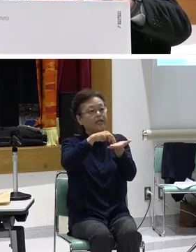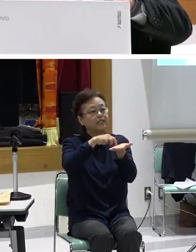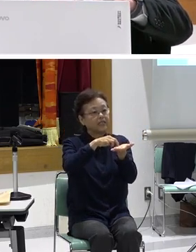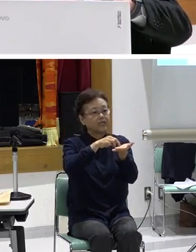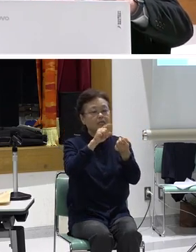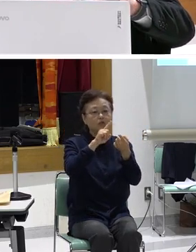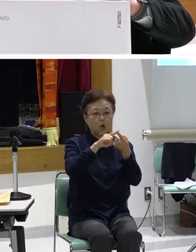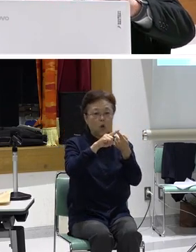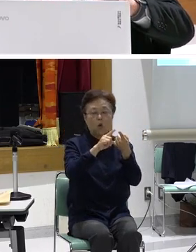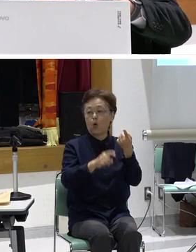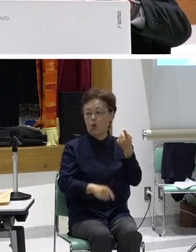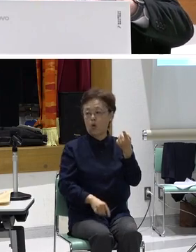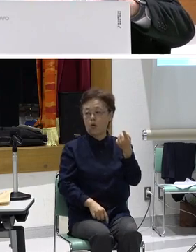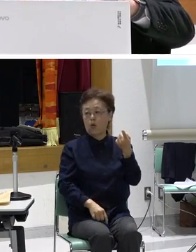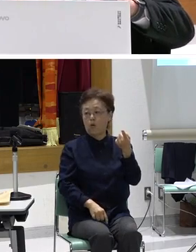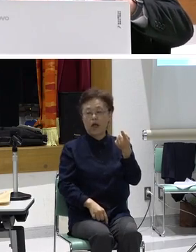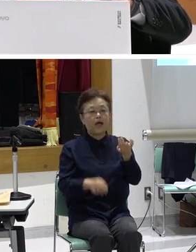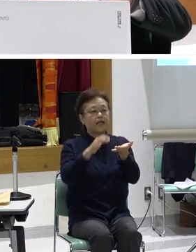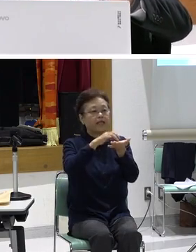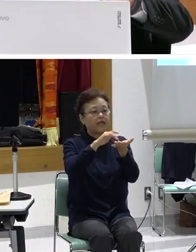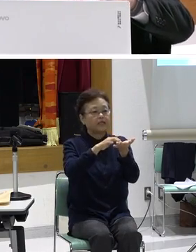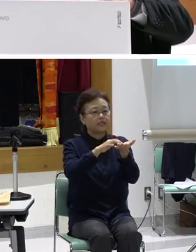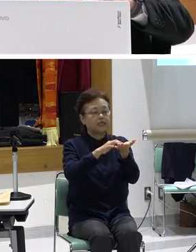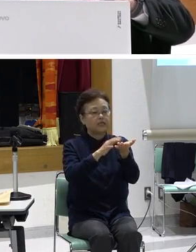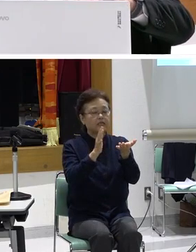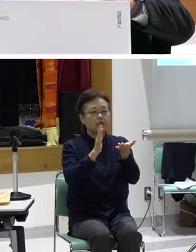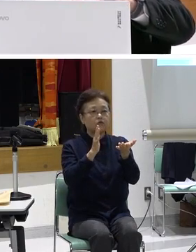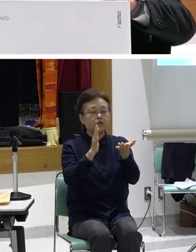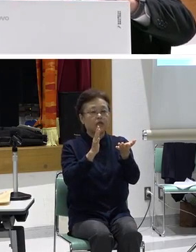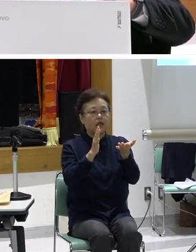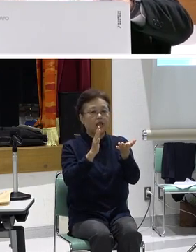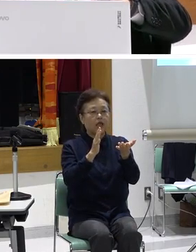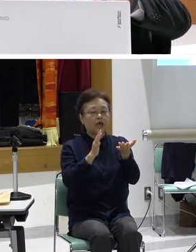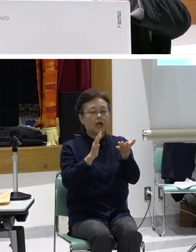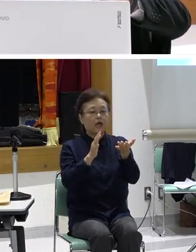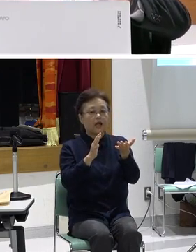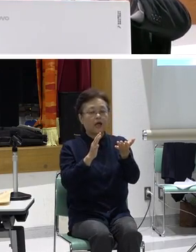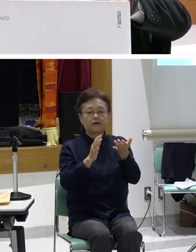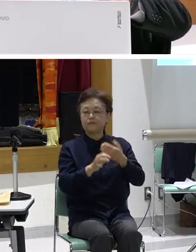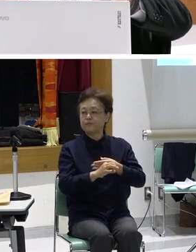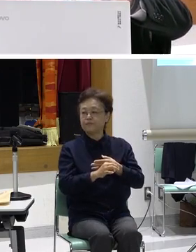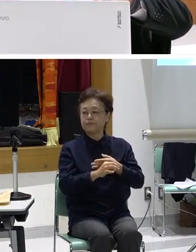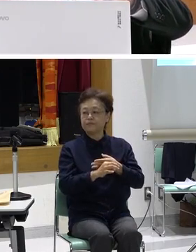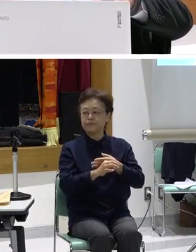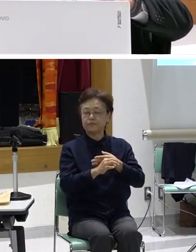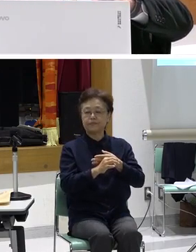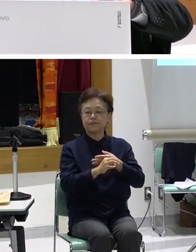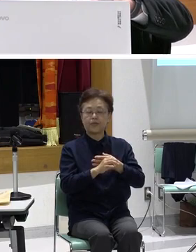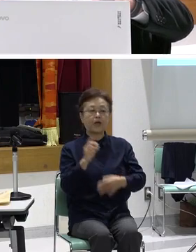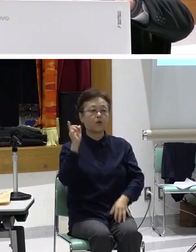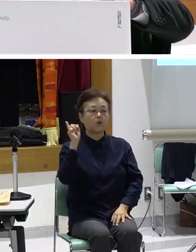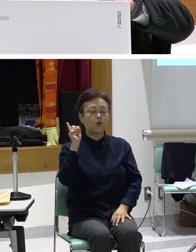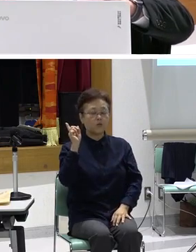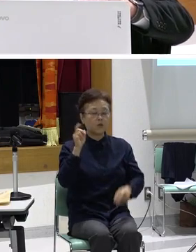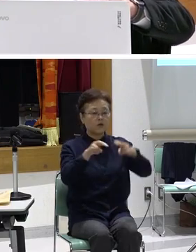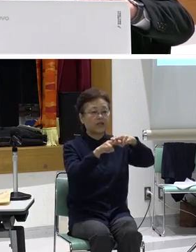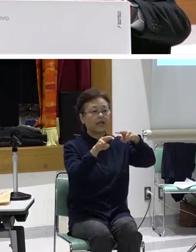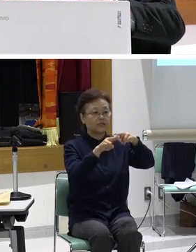ちょっとこう展示ではないんですけど、5つぐらい、例えばこれは全体で